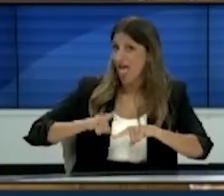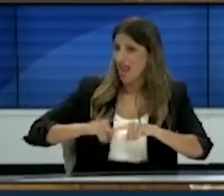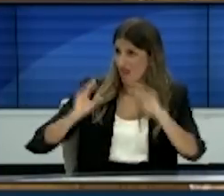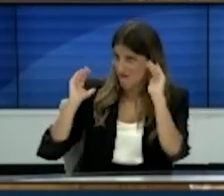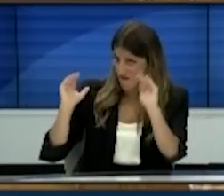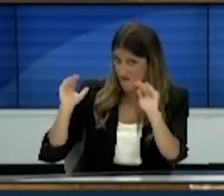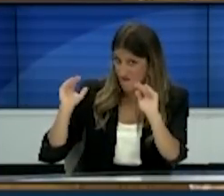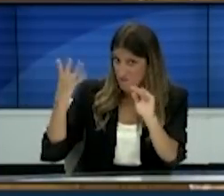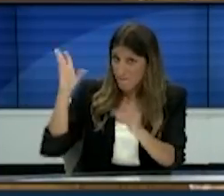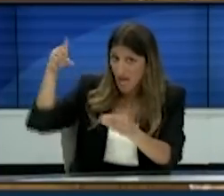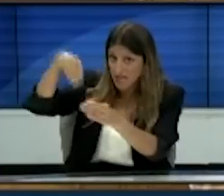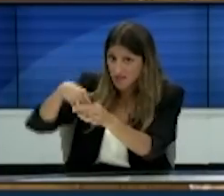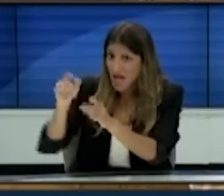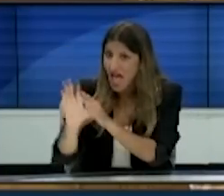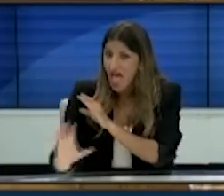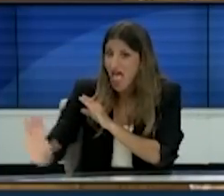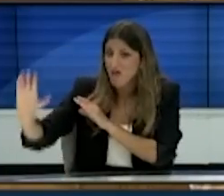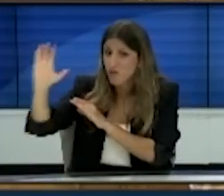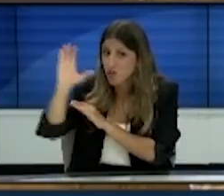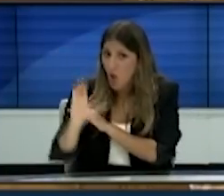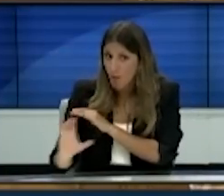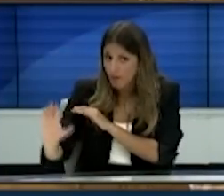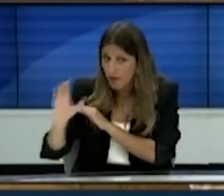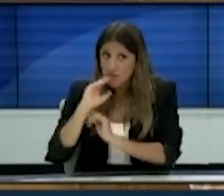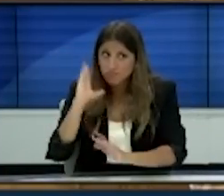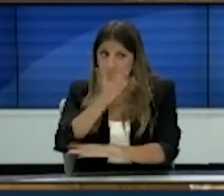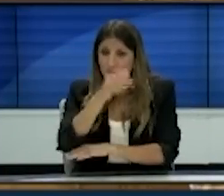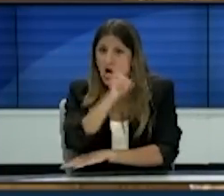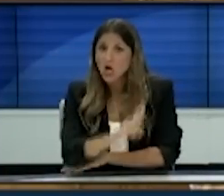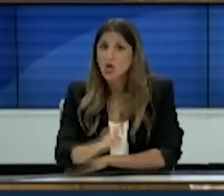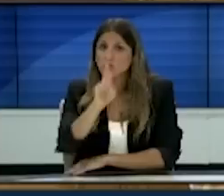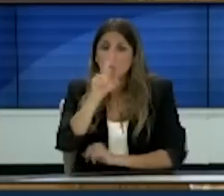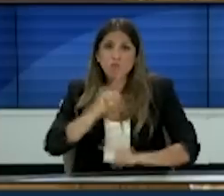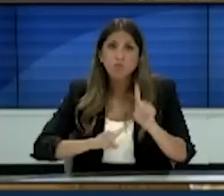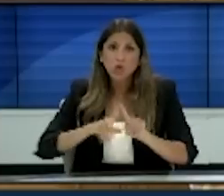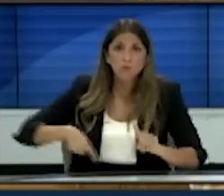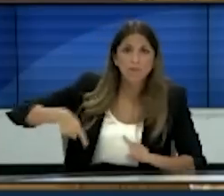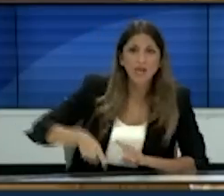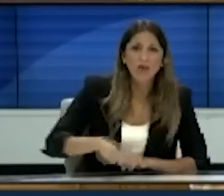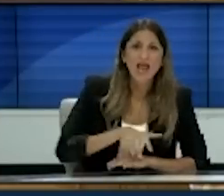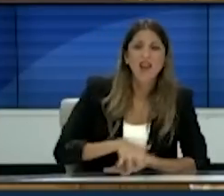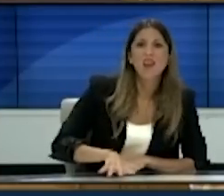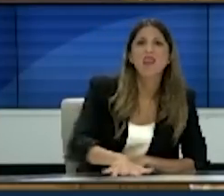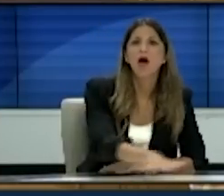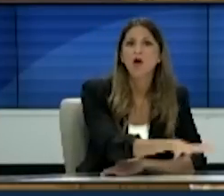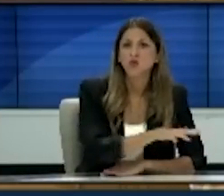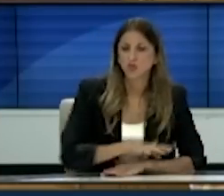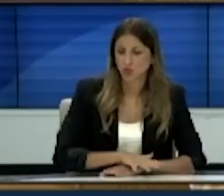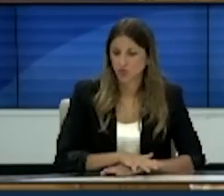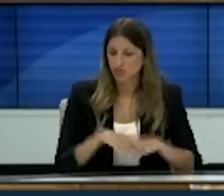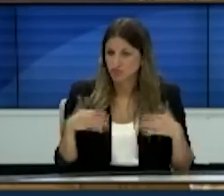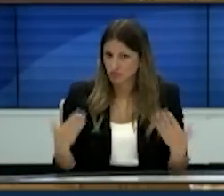τις κυρώσεις της Ευρωπαϊκής Ένωσης προς τη Ρωσία, που τελικά τις πληρώνει ο λαός πάλι, ενώ τμήματα του